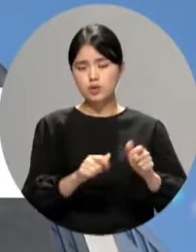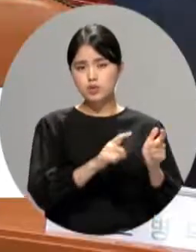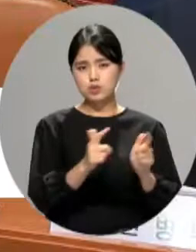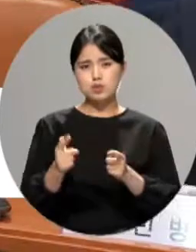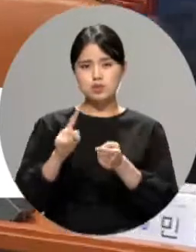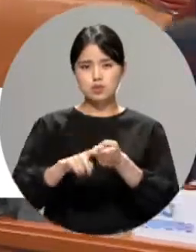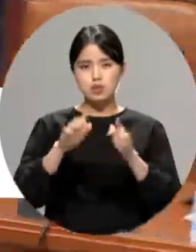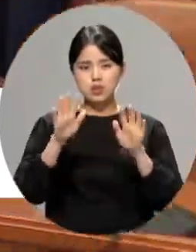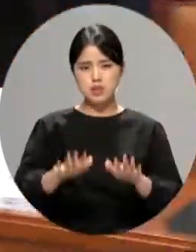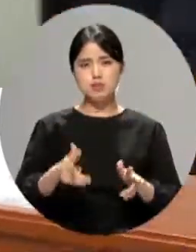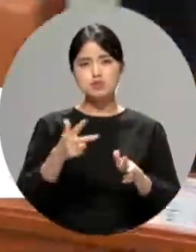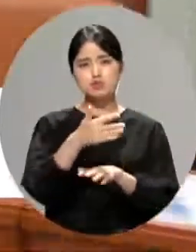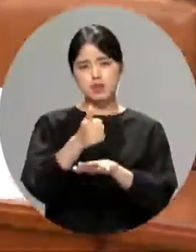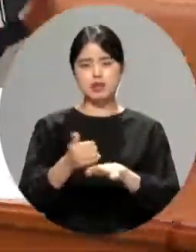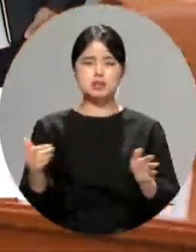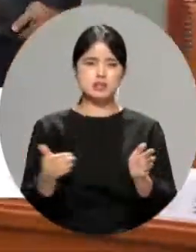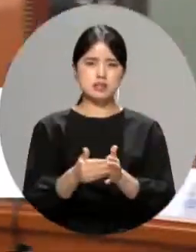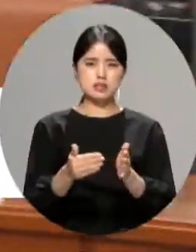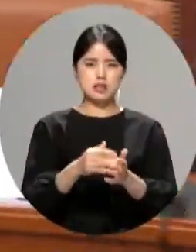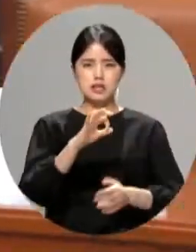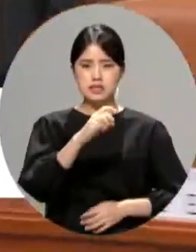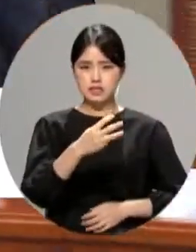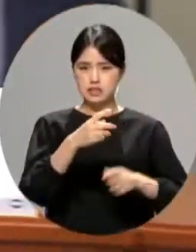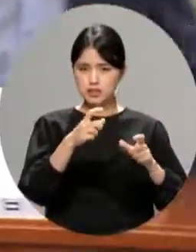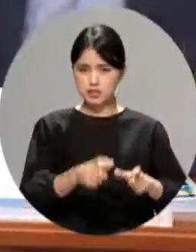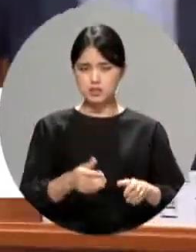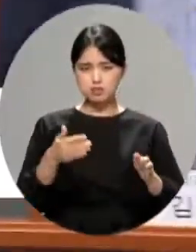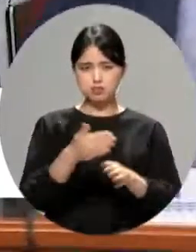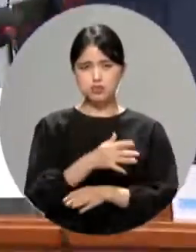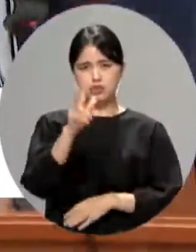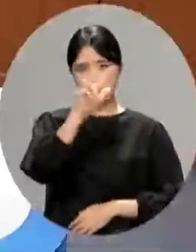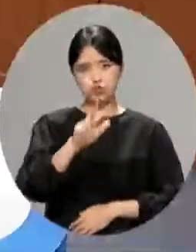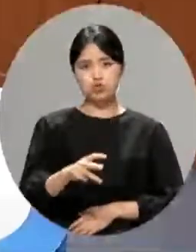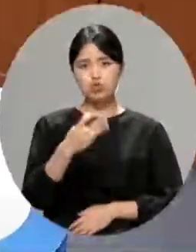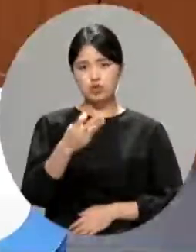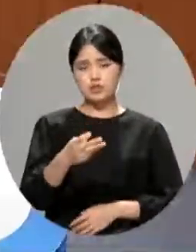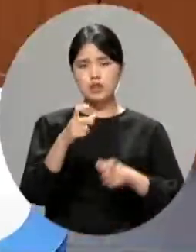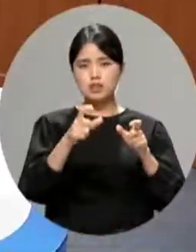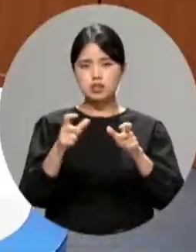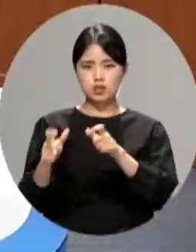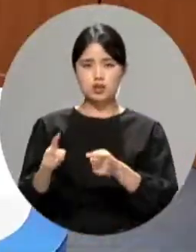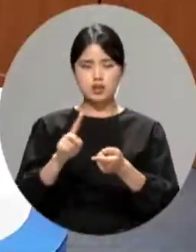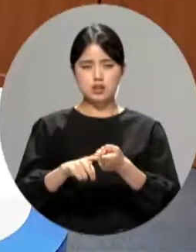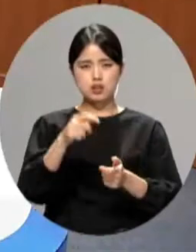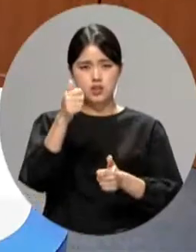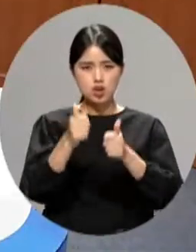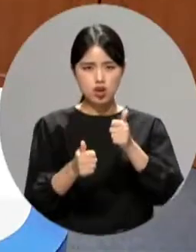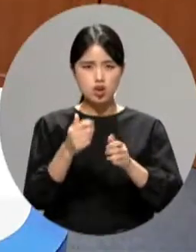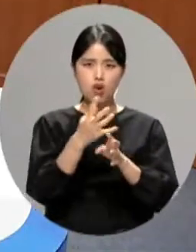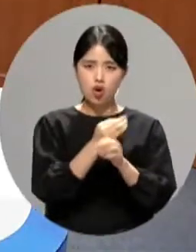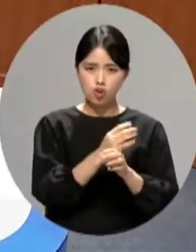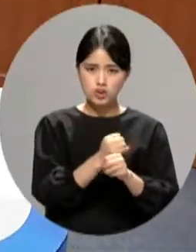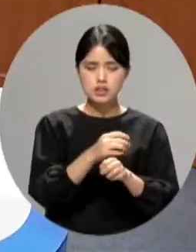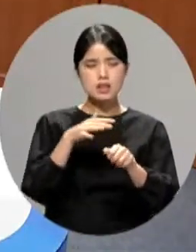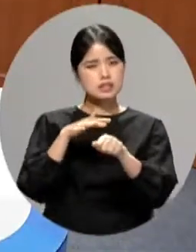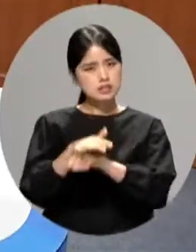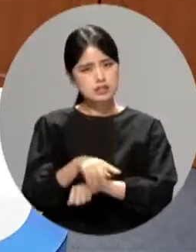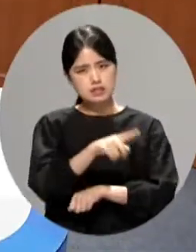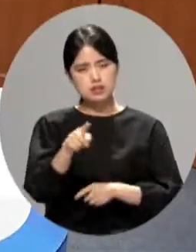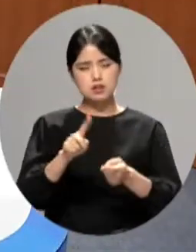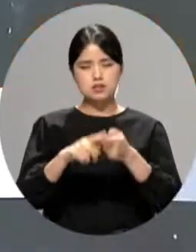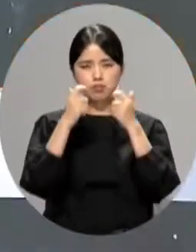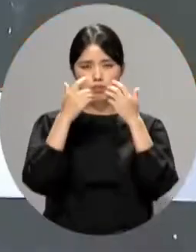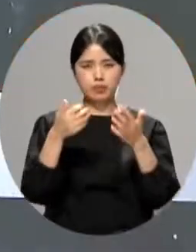주 말로 끝나는 가운데 전주 울을 비롯해 전국 13개 지역에 대해서는 경선 일정은커녕 방식조차